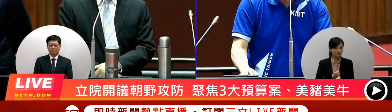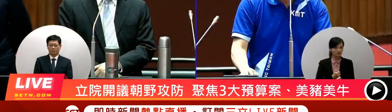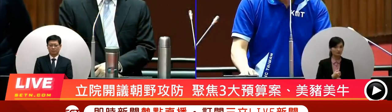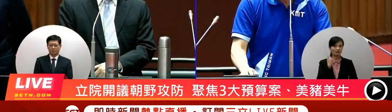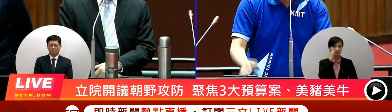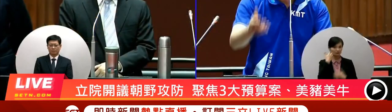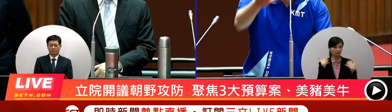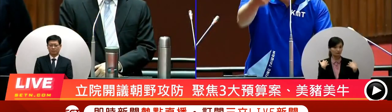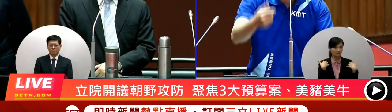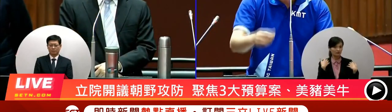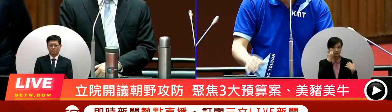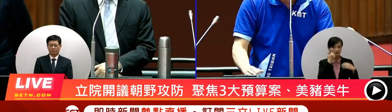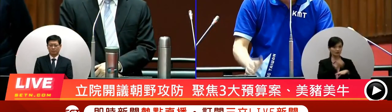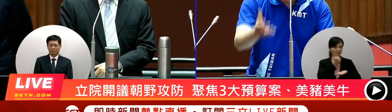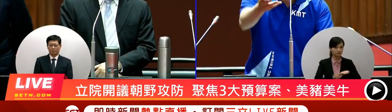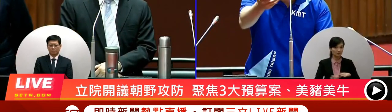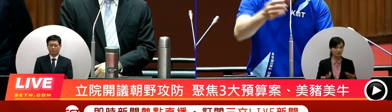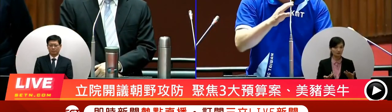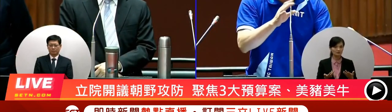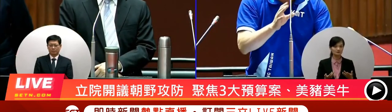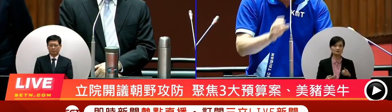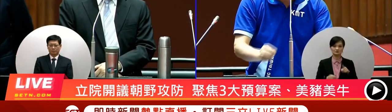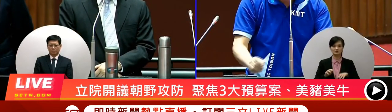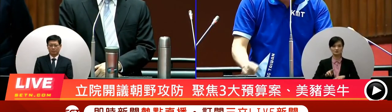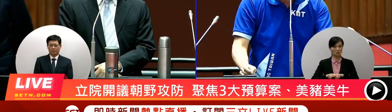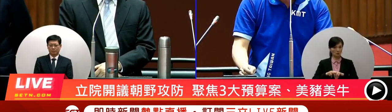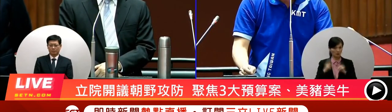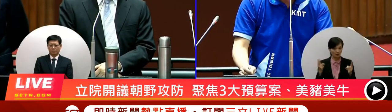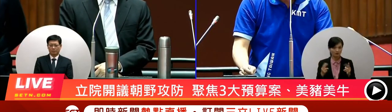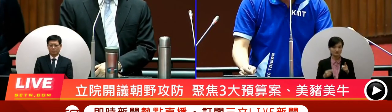台？那你现在给他进来了，你是不是要先下台啊？